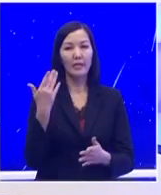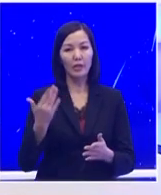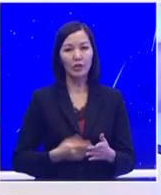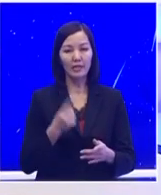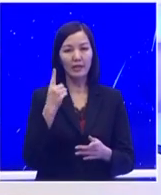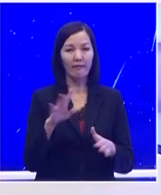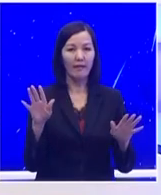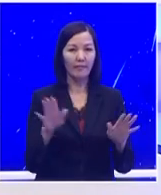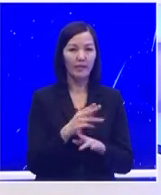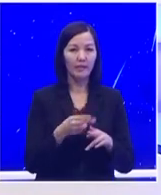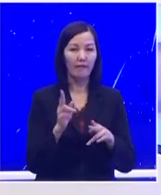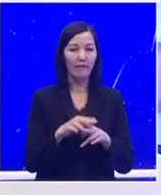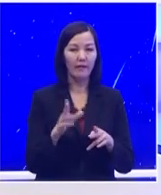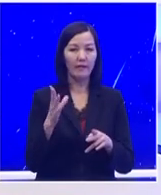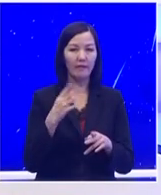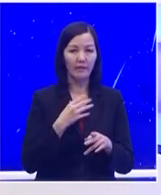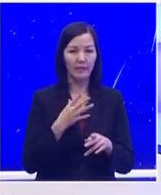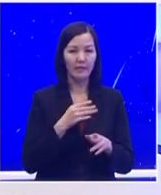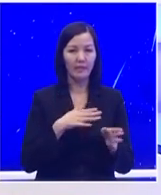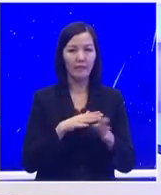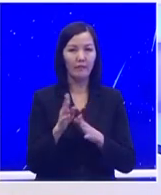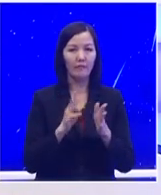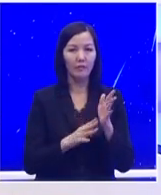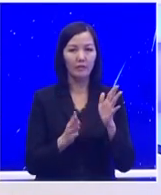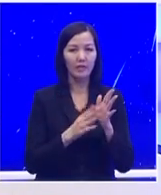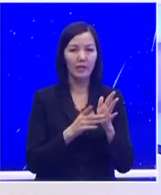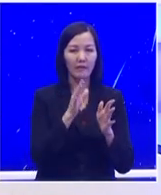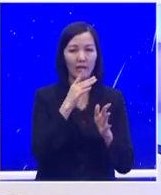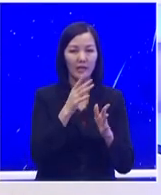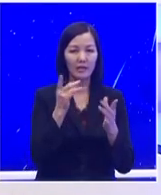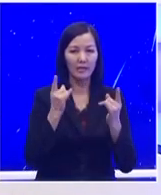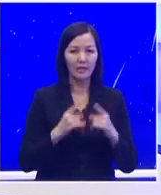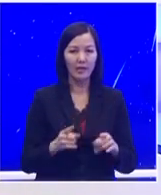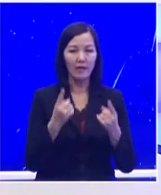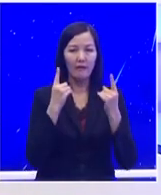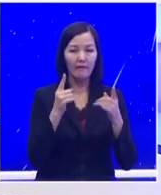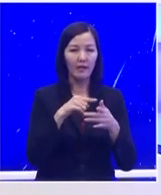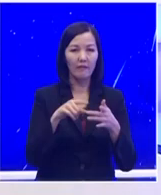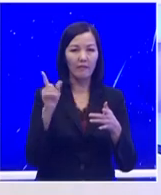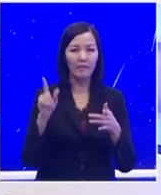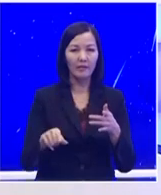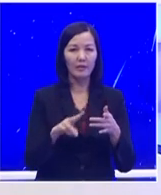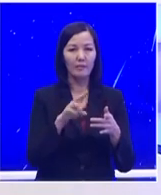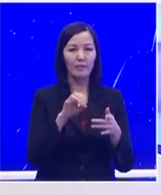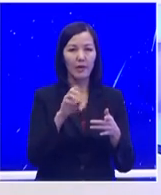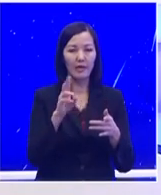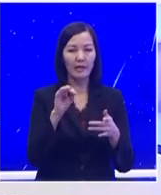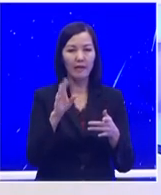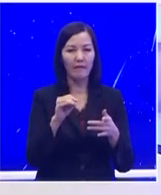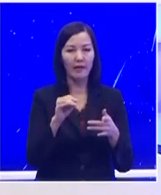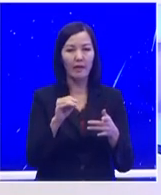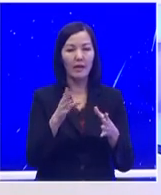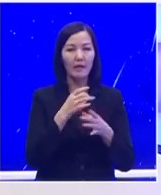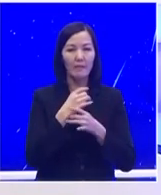жизнь, одна песня. В это воскресенье исполняется 89 лет со дня рождения великого писателя и поэта Мукагалима